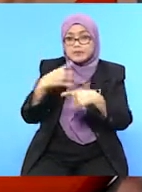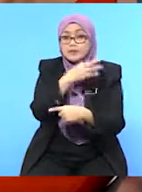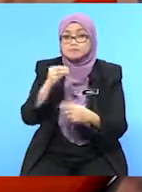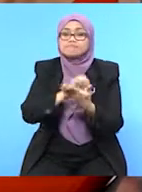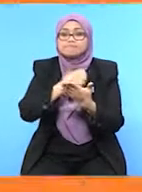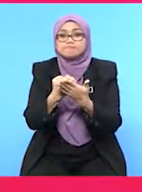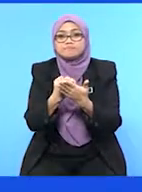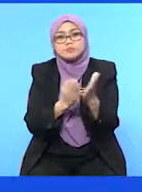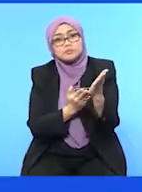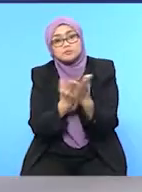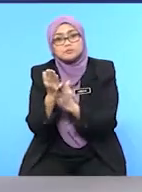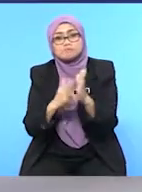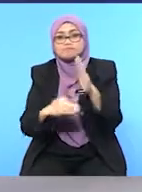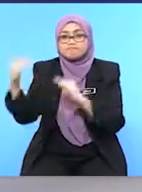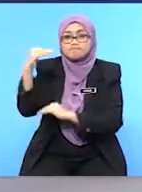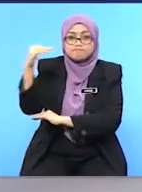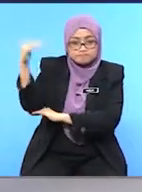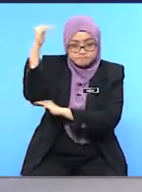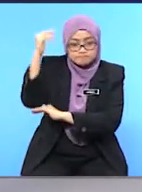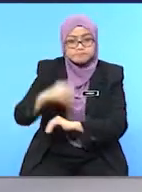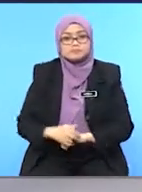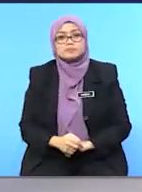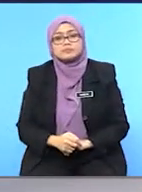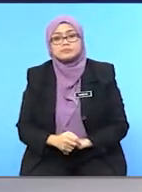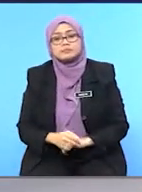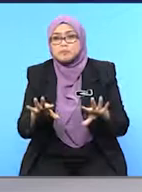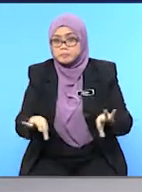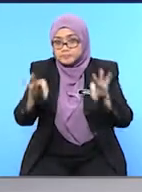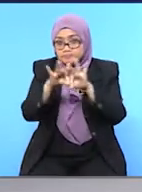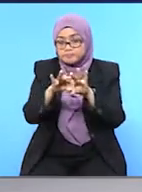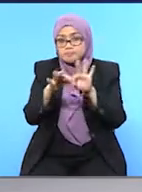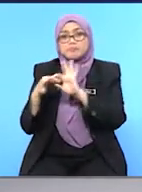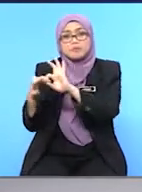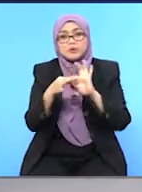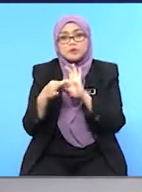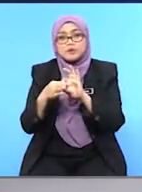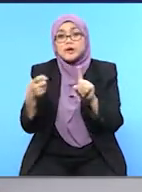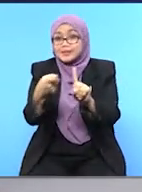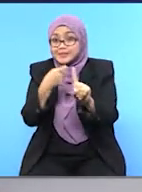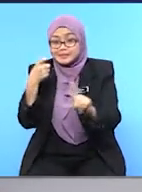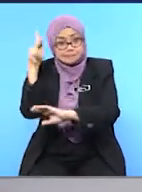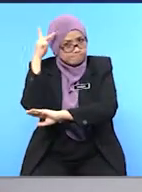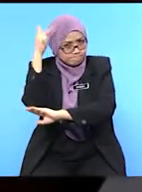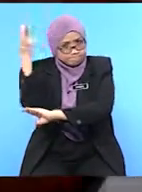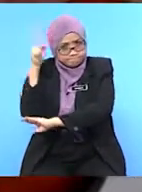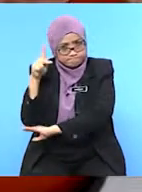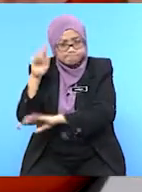untuk kepentingan perpaduan dari segi SP politik beliau